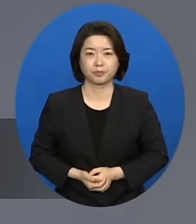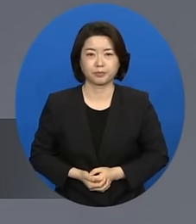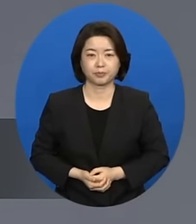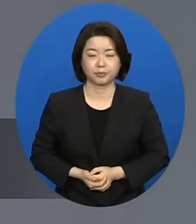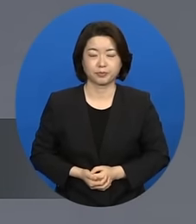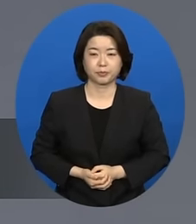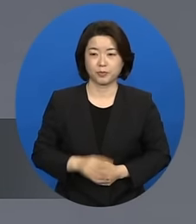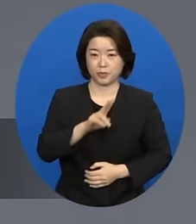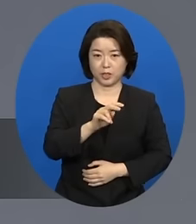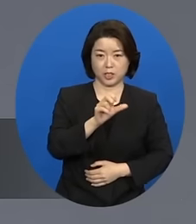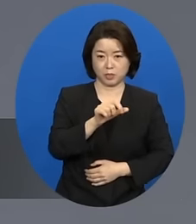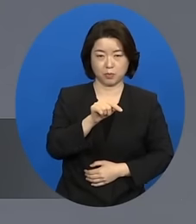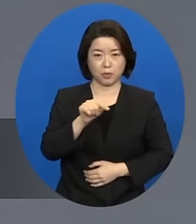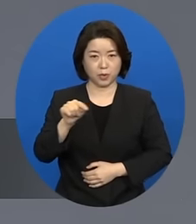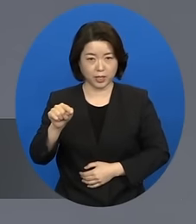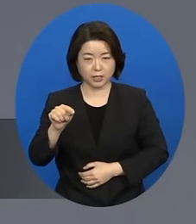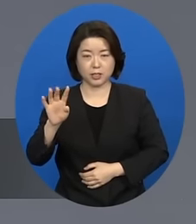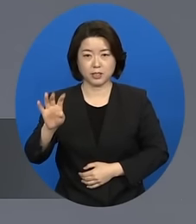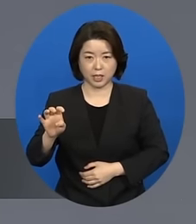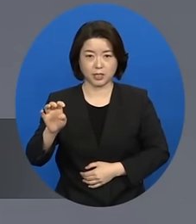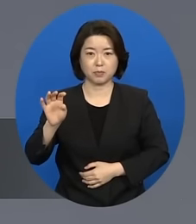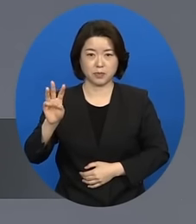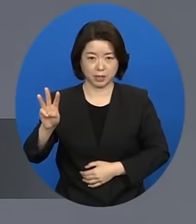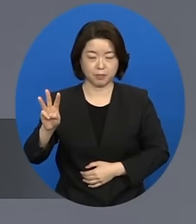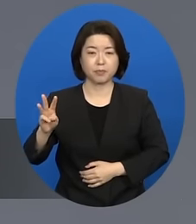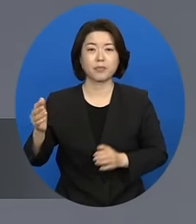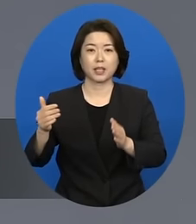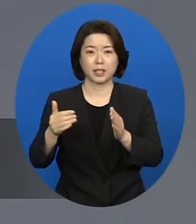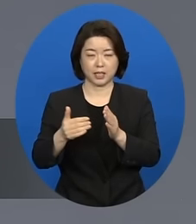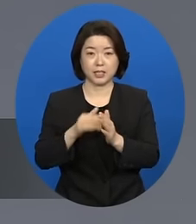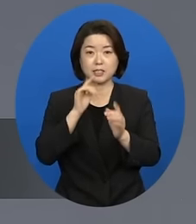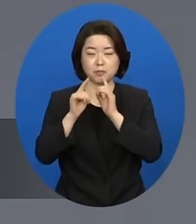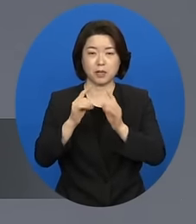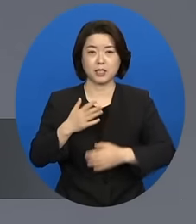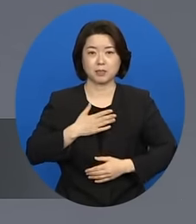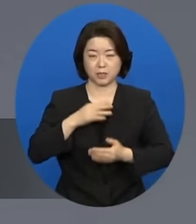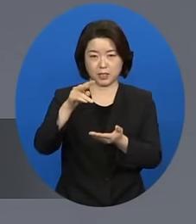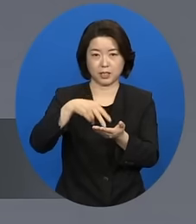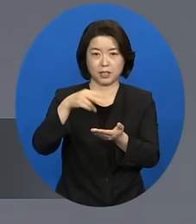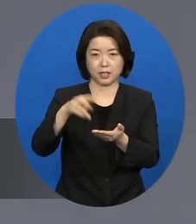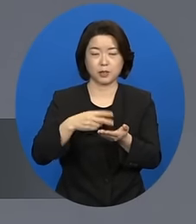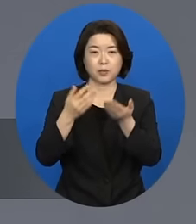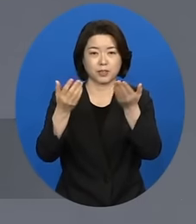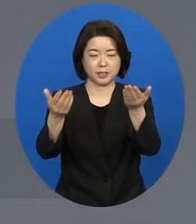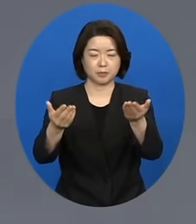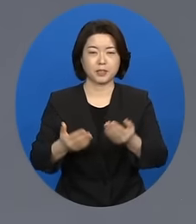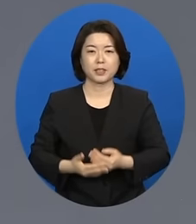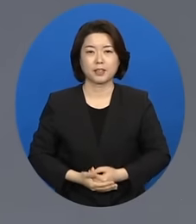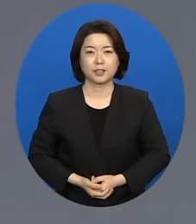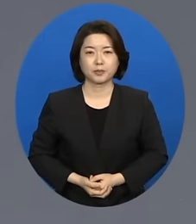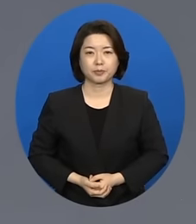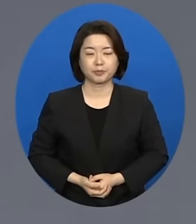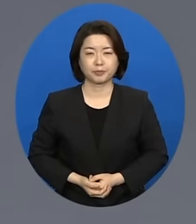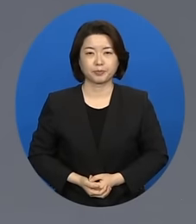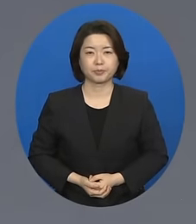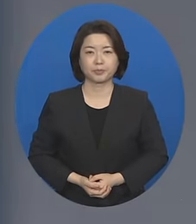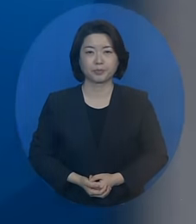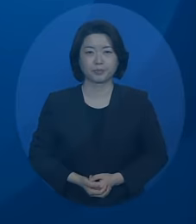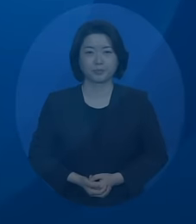그리고 25절에서 43절까지 말씀을 제가 읽도록 하겠습니다.